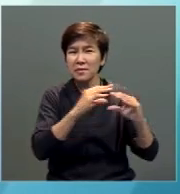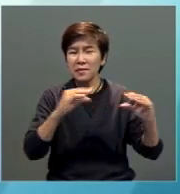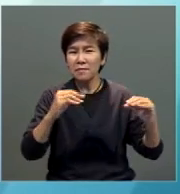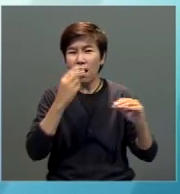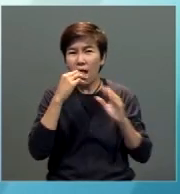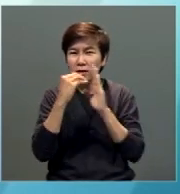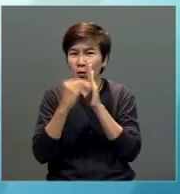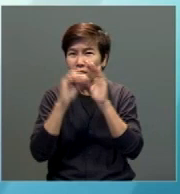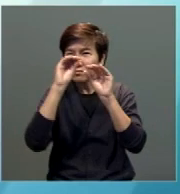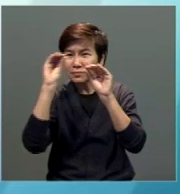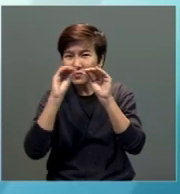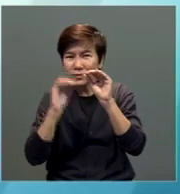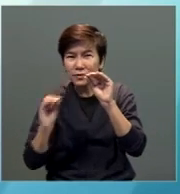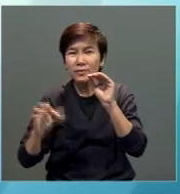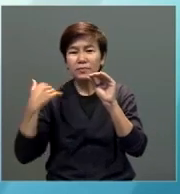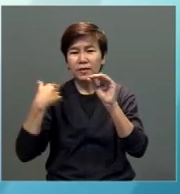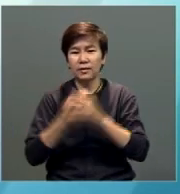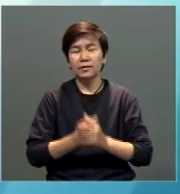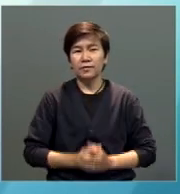วันที่ผ่านมาไม่มีอีกเลยนะครับก็เริ่มเพิ่มจำนวนมากขึ้นนะครับกับ9